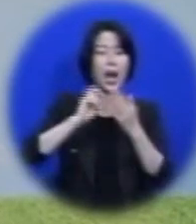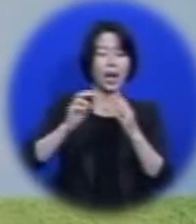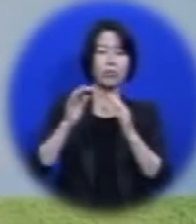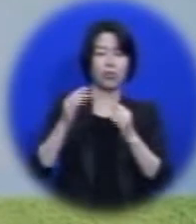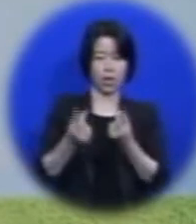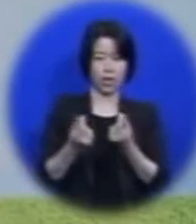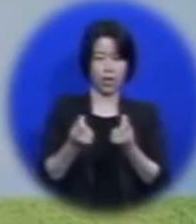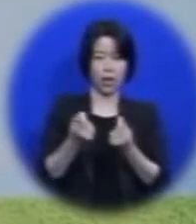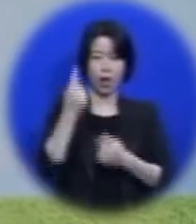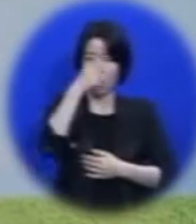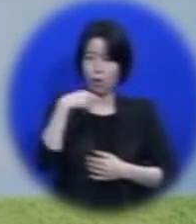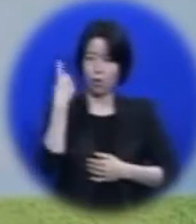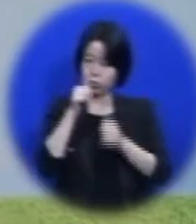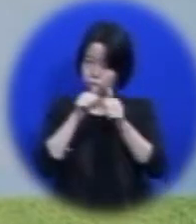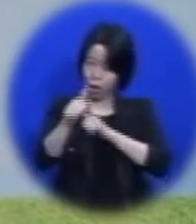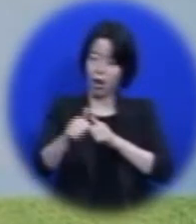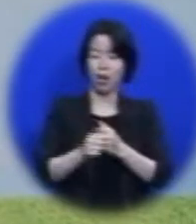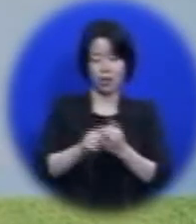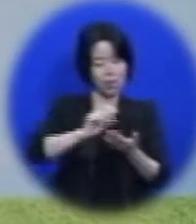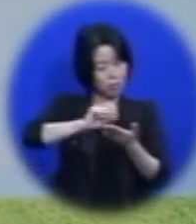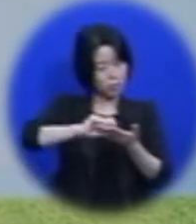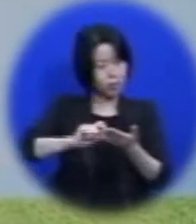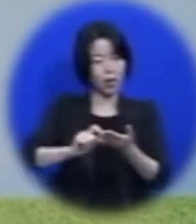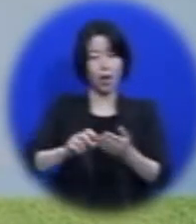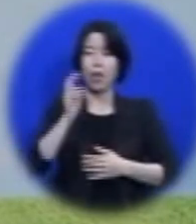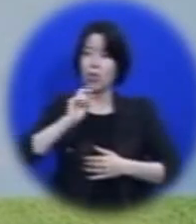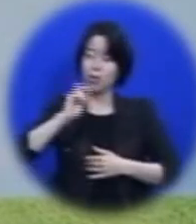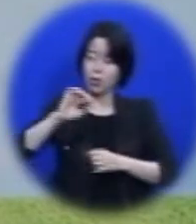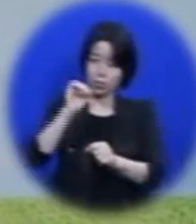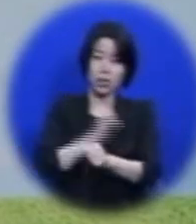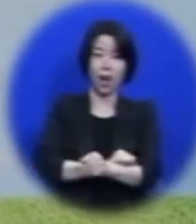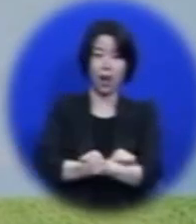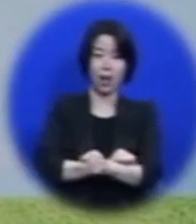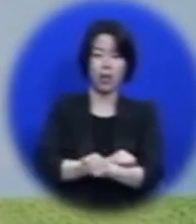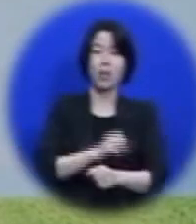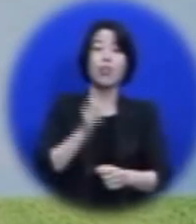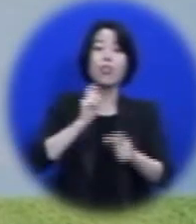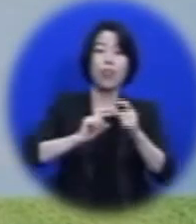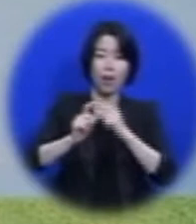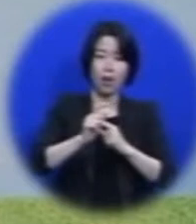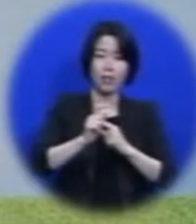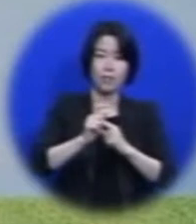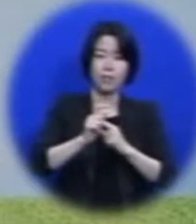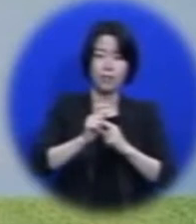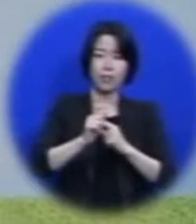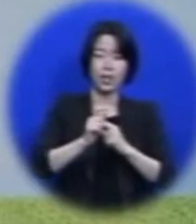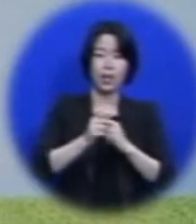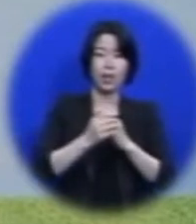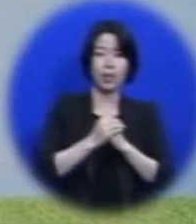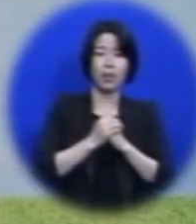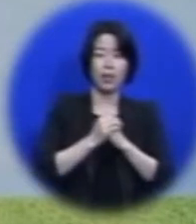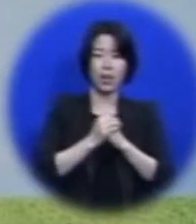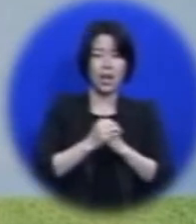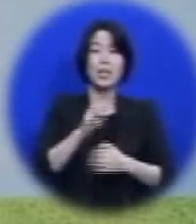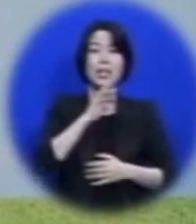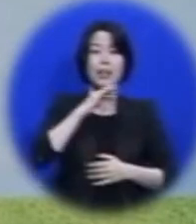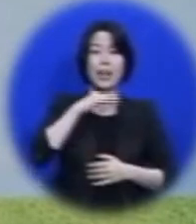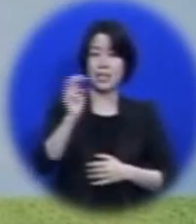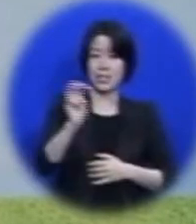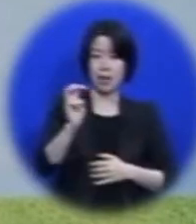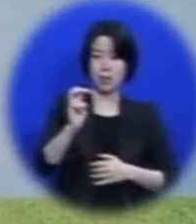외모도 멋있지요. 글도 잘 쓰지요. 노래도 잘했습니다. 게다가 그는 30세 왕이